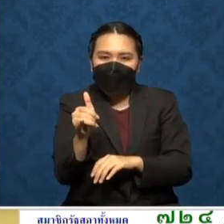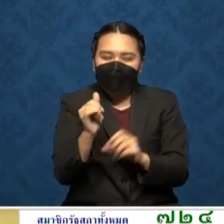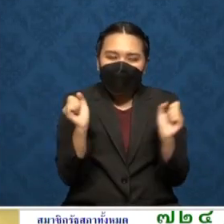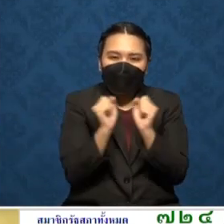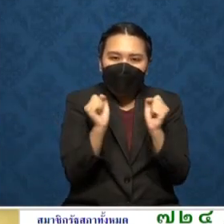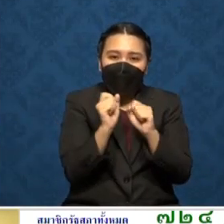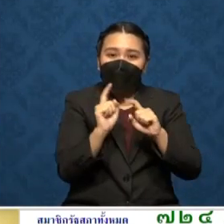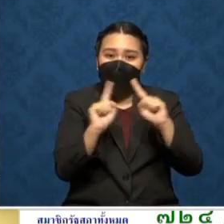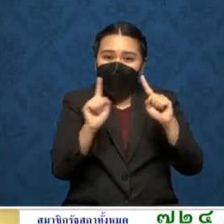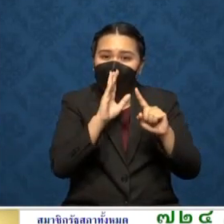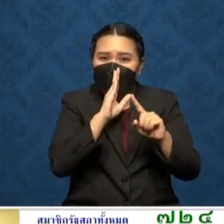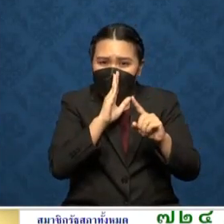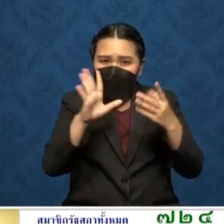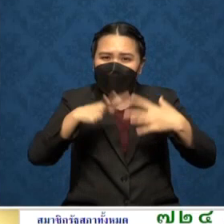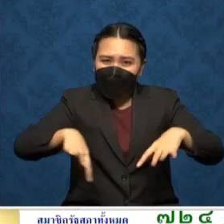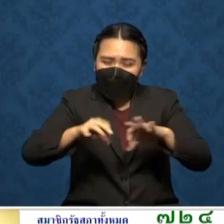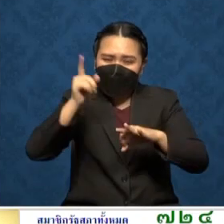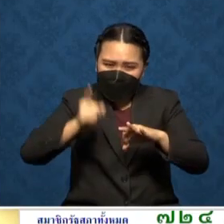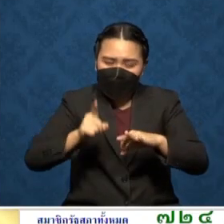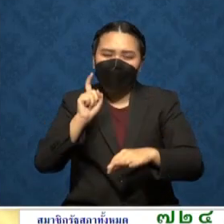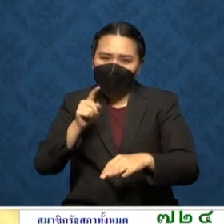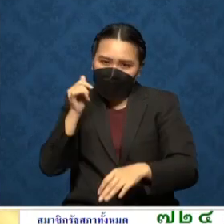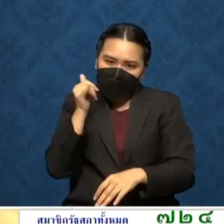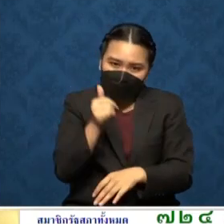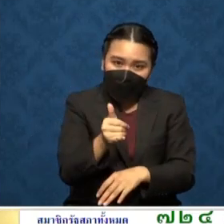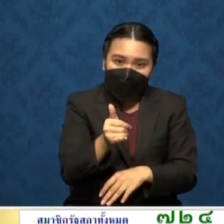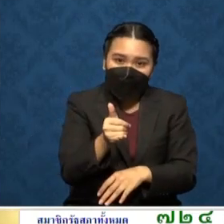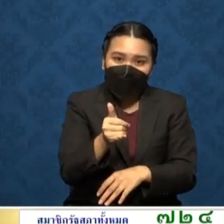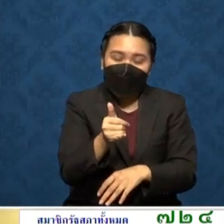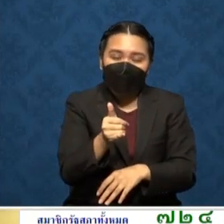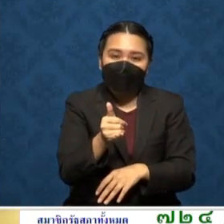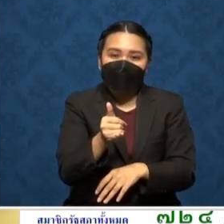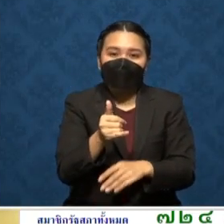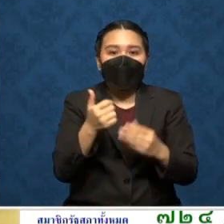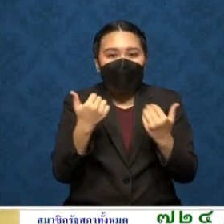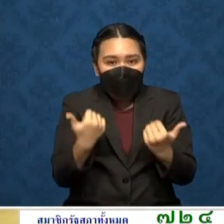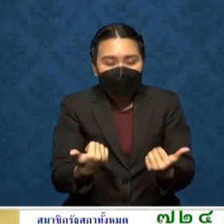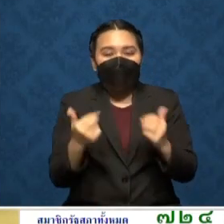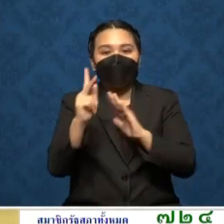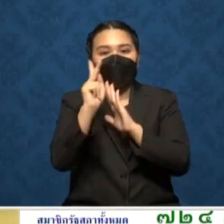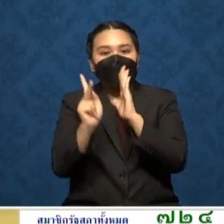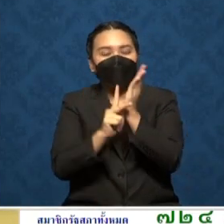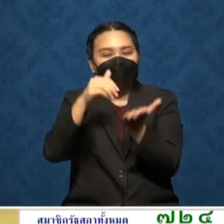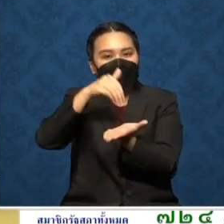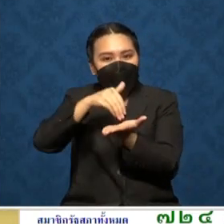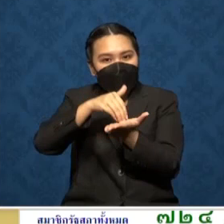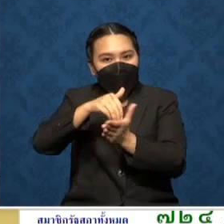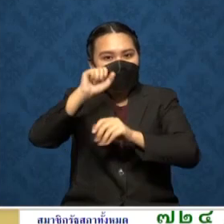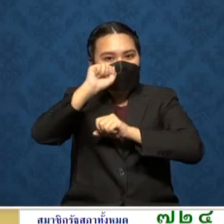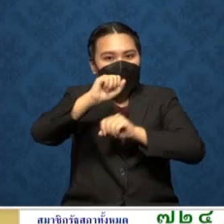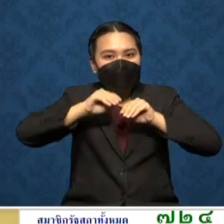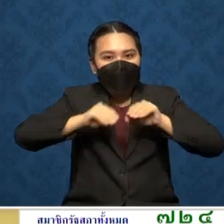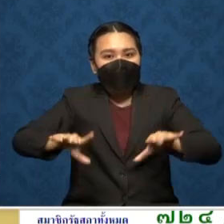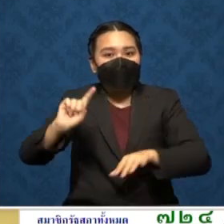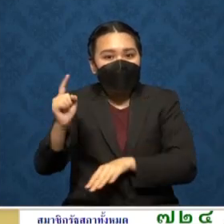ข้ามันก็ต้องติดต่อจนได้ดังนี้การจะต้องจัดทำกฎหมายกลางเพื่อยอม